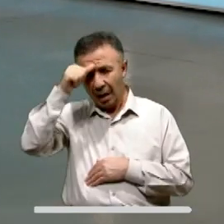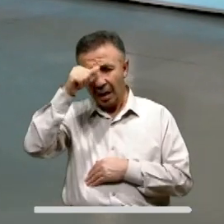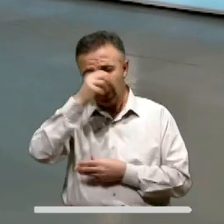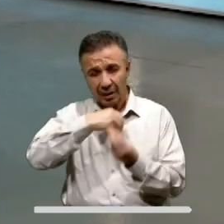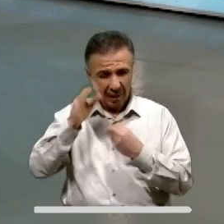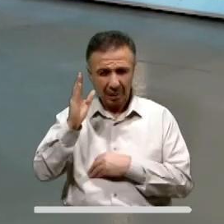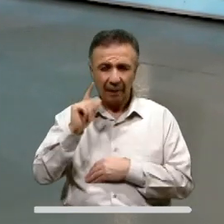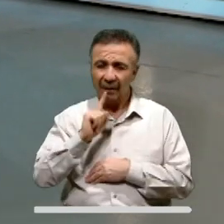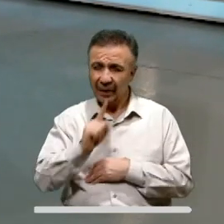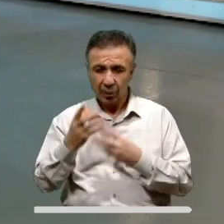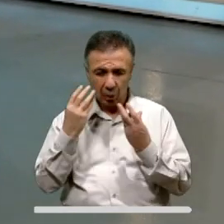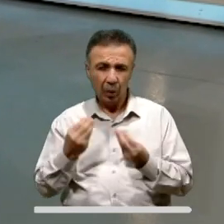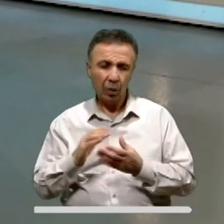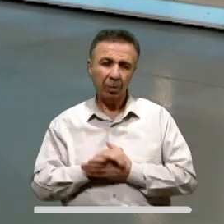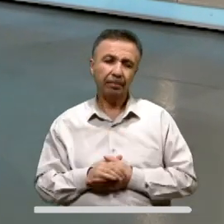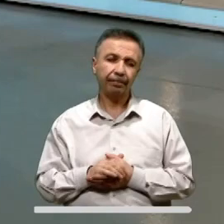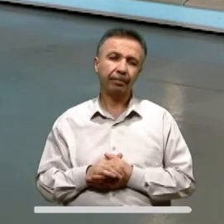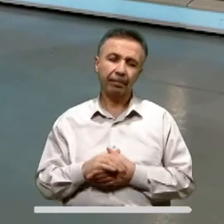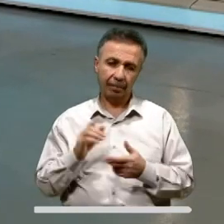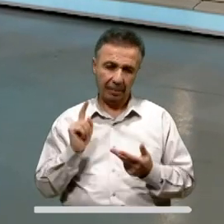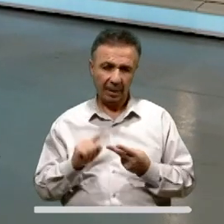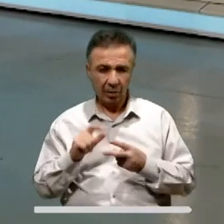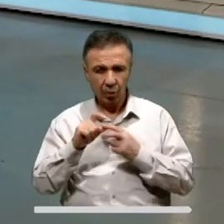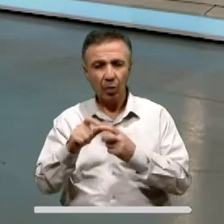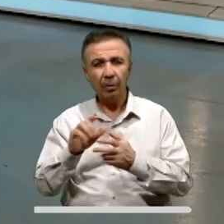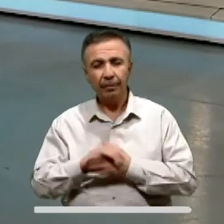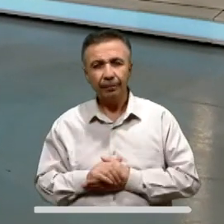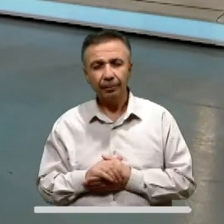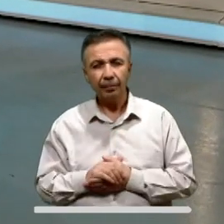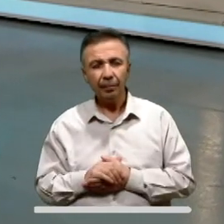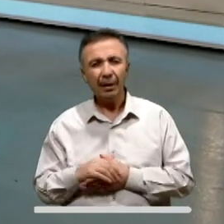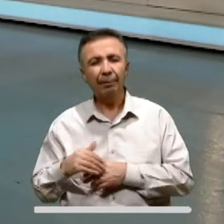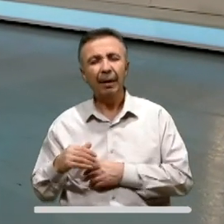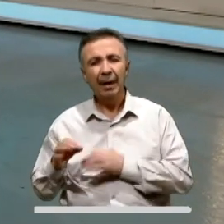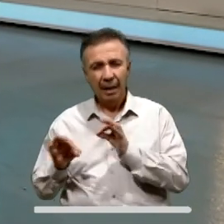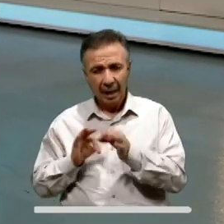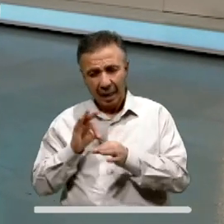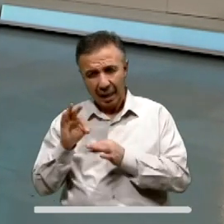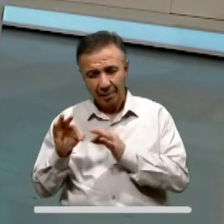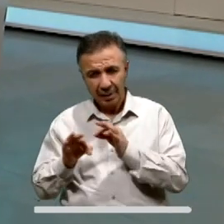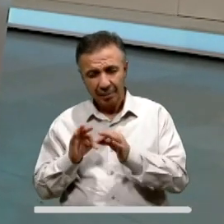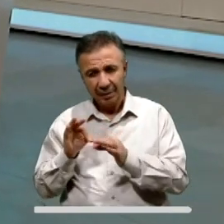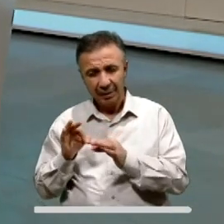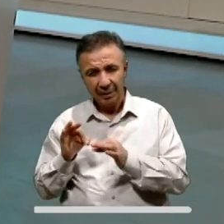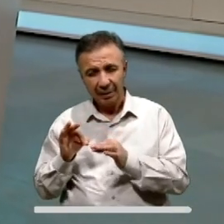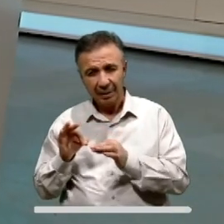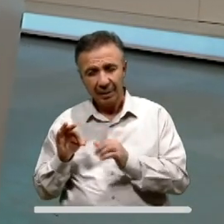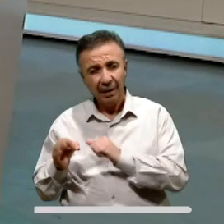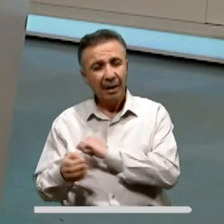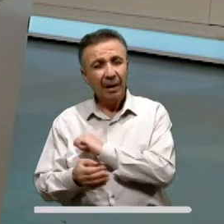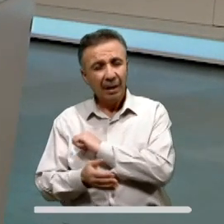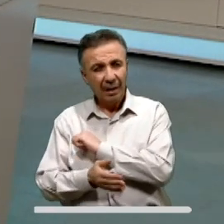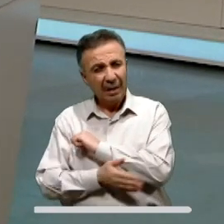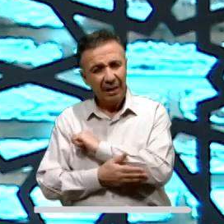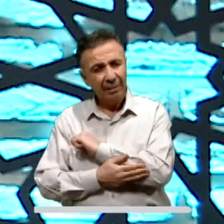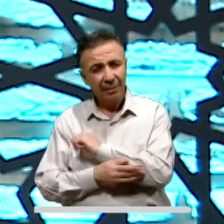Amcamı yıkasam bir mahsuru olur mu? Yani ihtiyacını karşılayamıyor. Anladım. Amcanıza selamlarımızı iletin